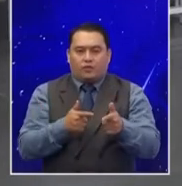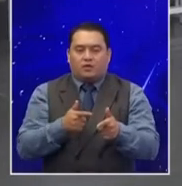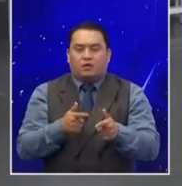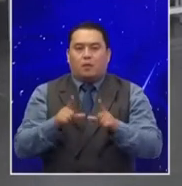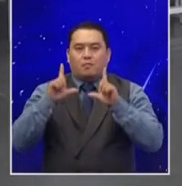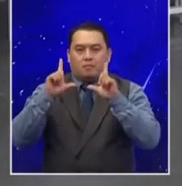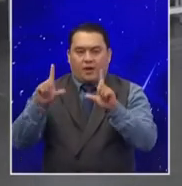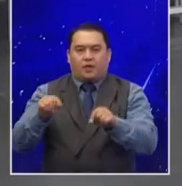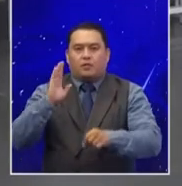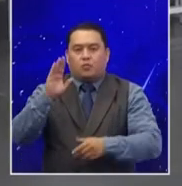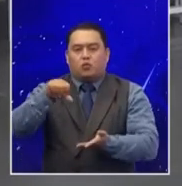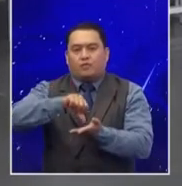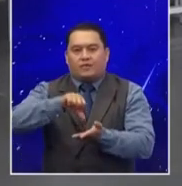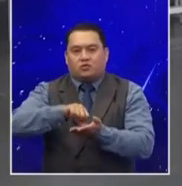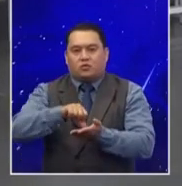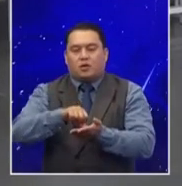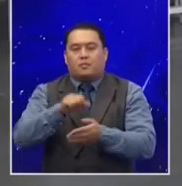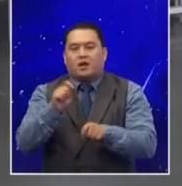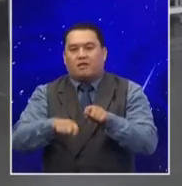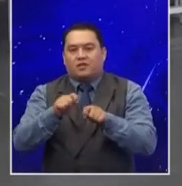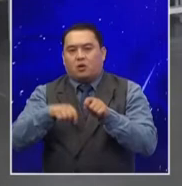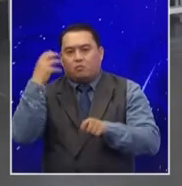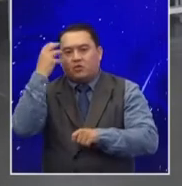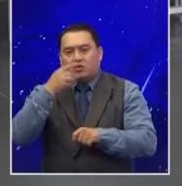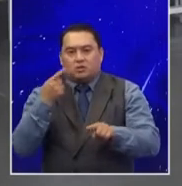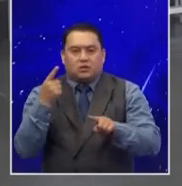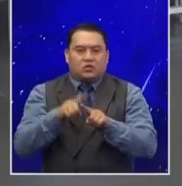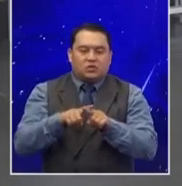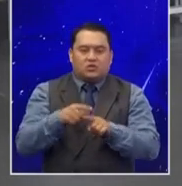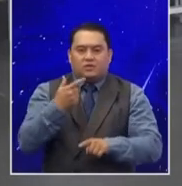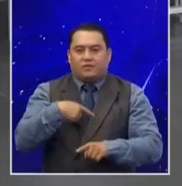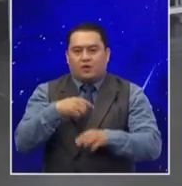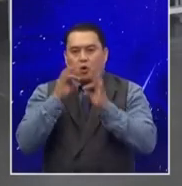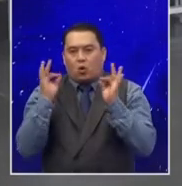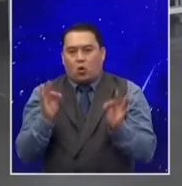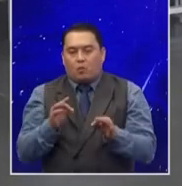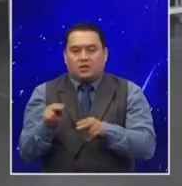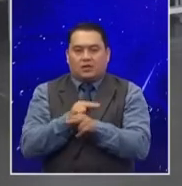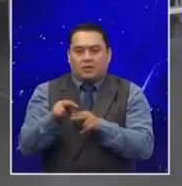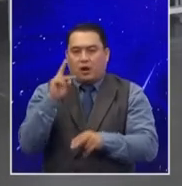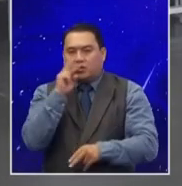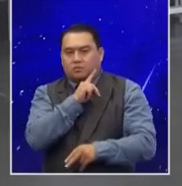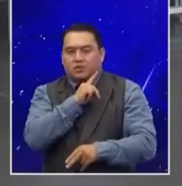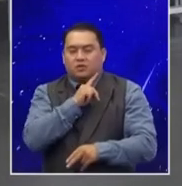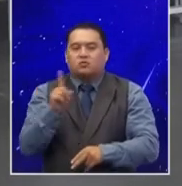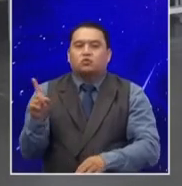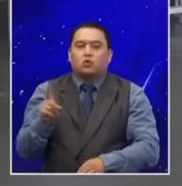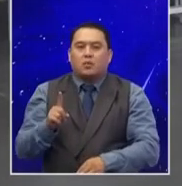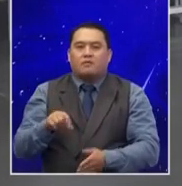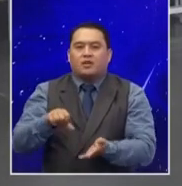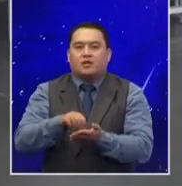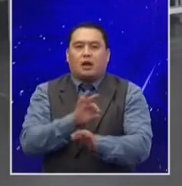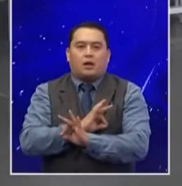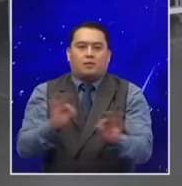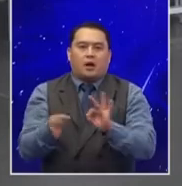туда. Надо там выступить, проверить психологически, технически свои недочеты, исправить все свои недочеты, чтобы выступить